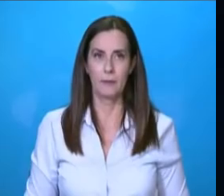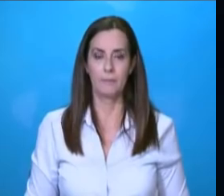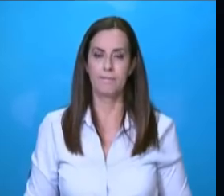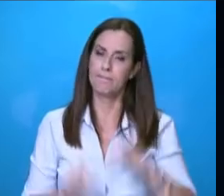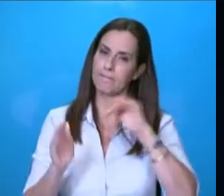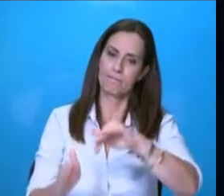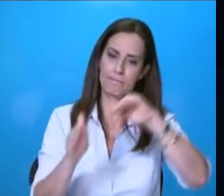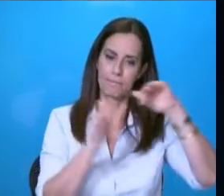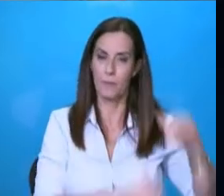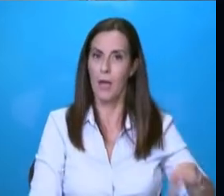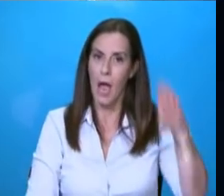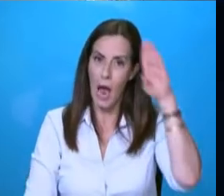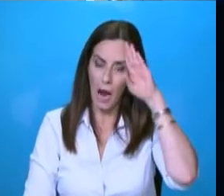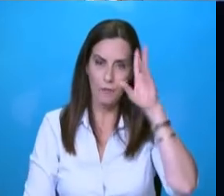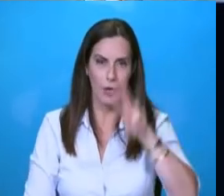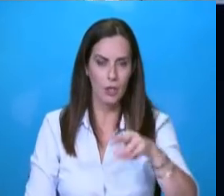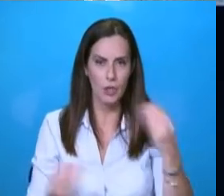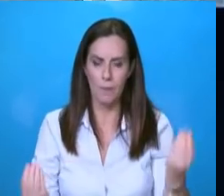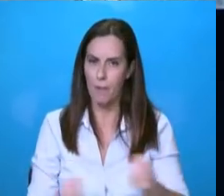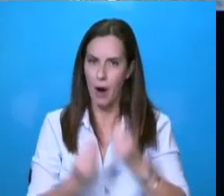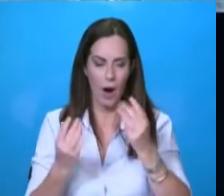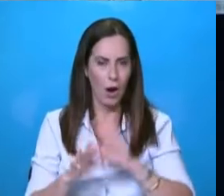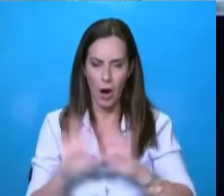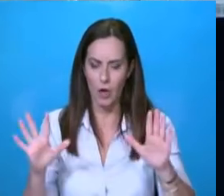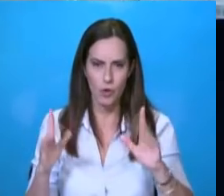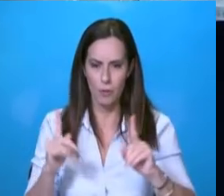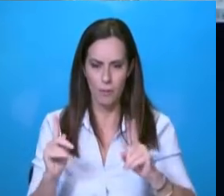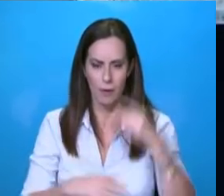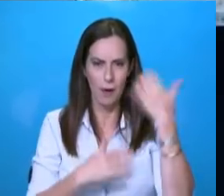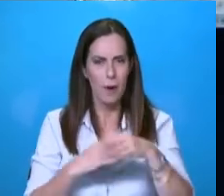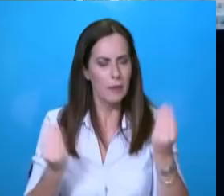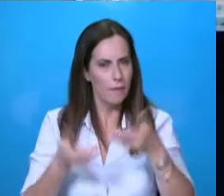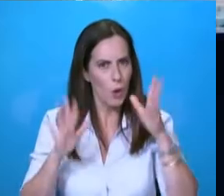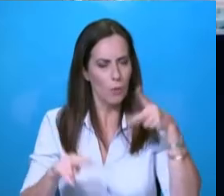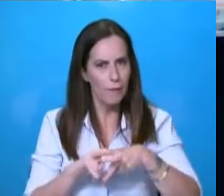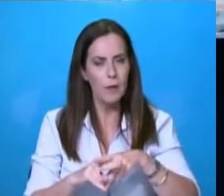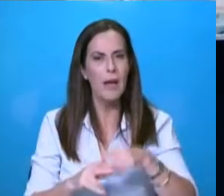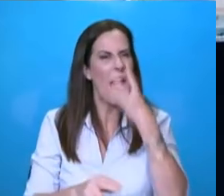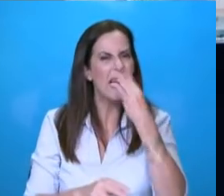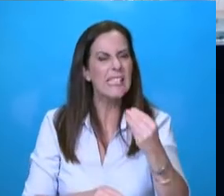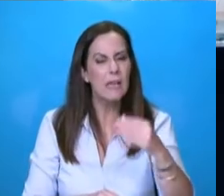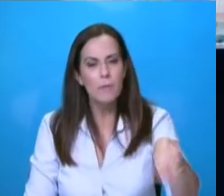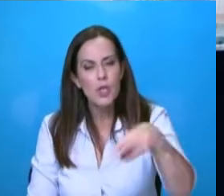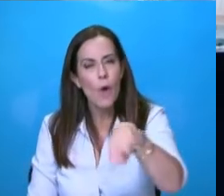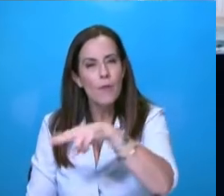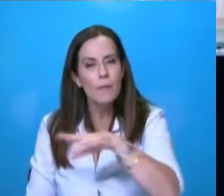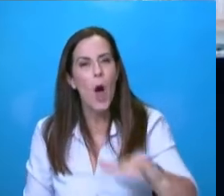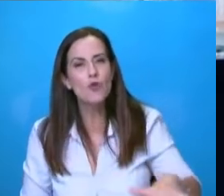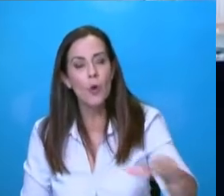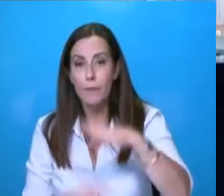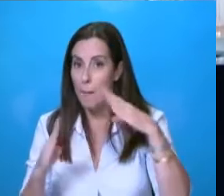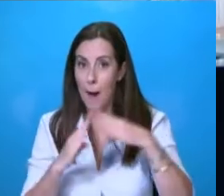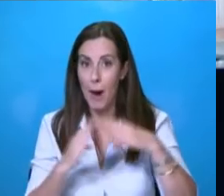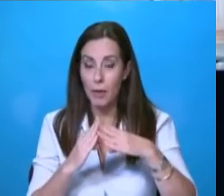חיפה חלוקה בימים אלה סביב מה שהפך ב-15 השנים האחרונות למטרד ממשי, חזירי בר המשוטטים בשכונות ובבתים